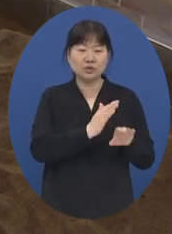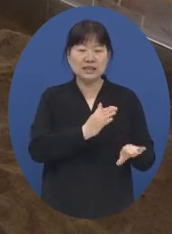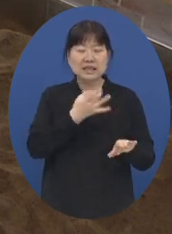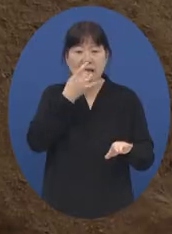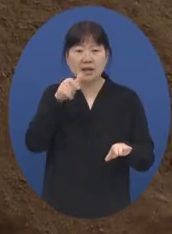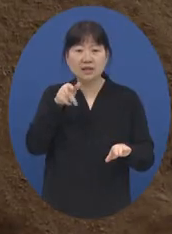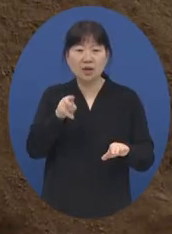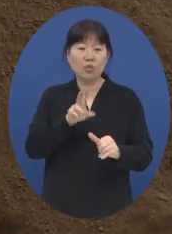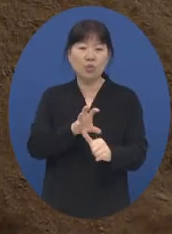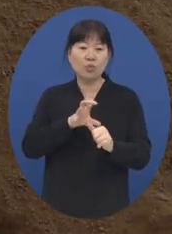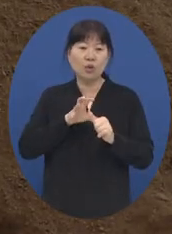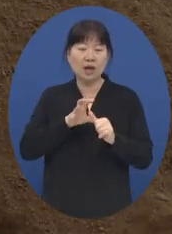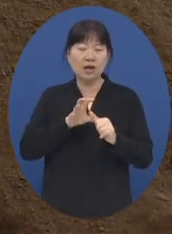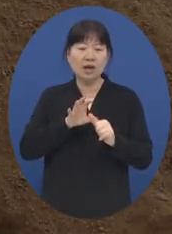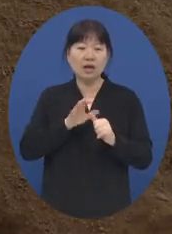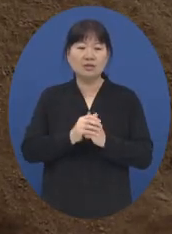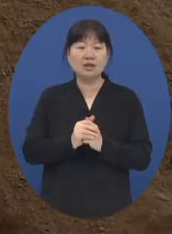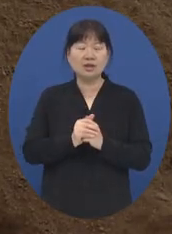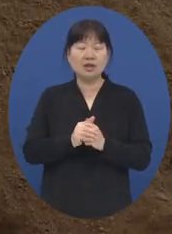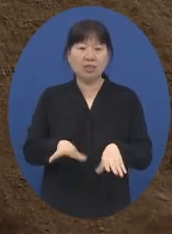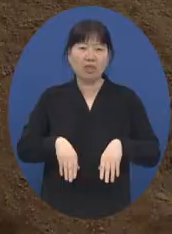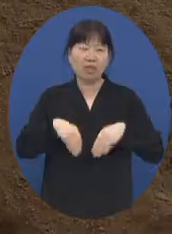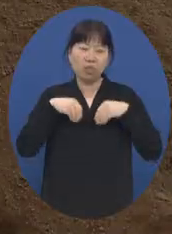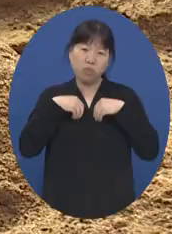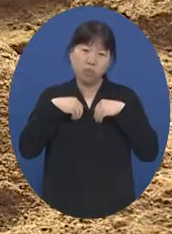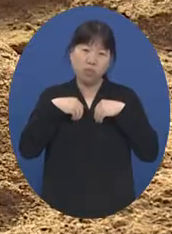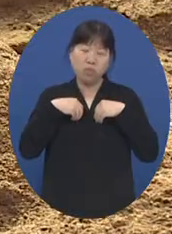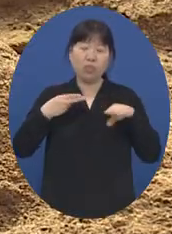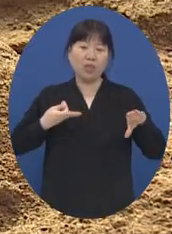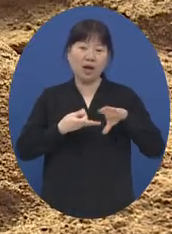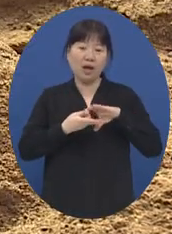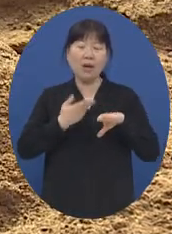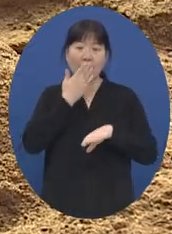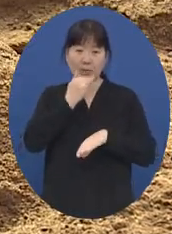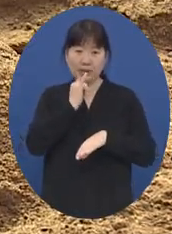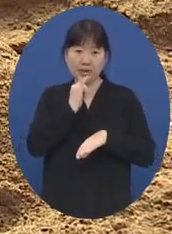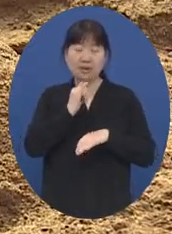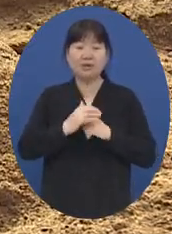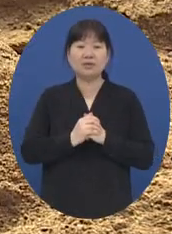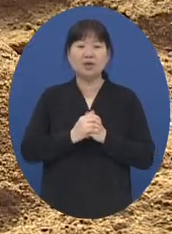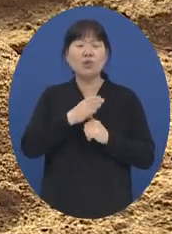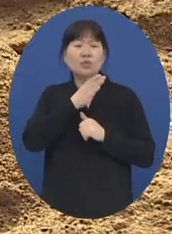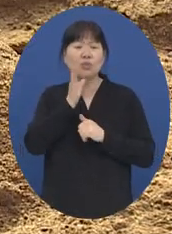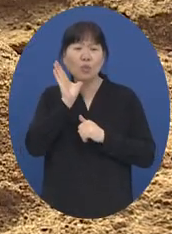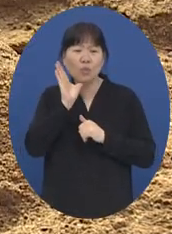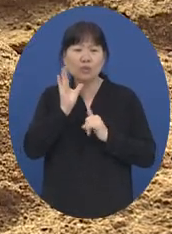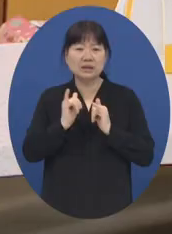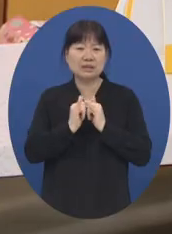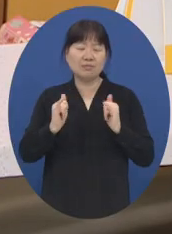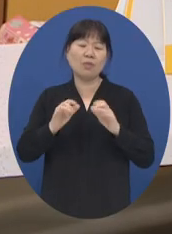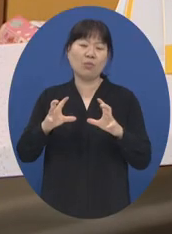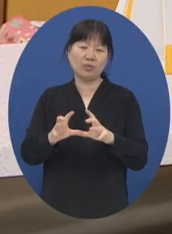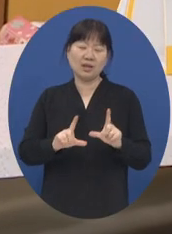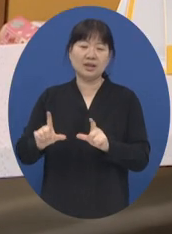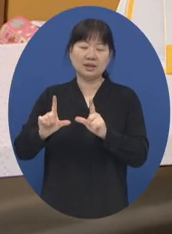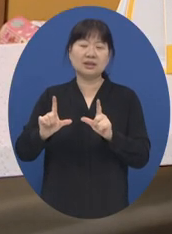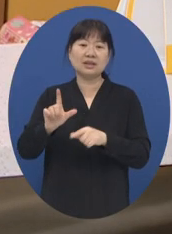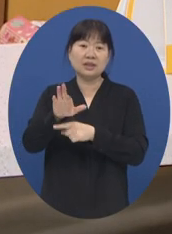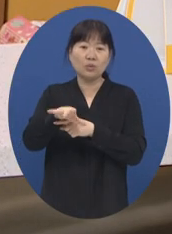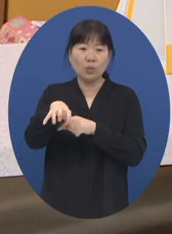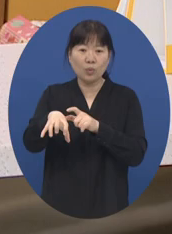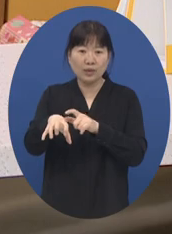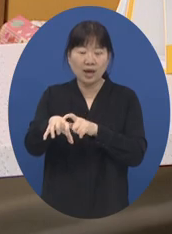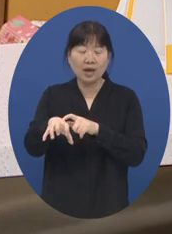활용해 바로 열로 찜질을 할 수 있는 시설 갈수록 고령화 되는 동촌 말에 새로운 타개책으로 이 서버를 타고